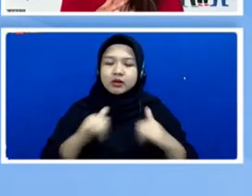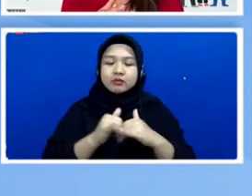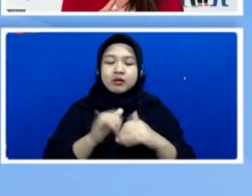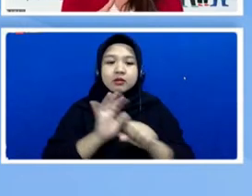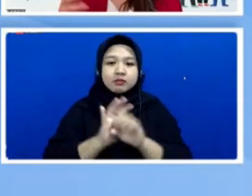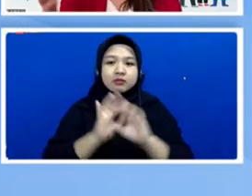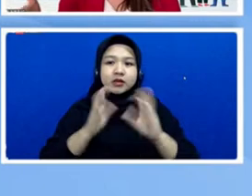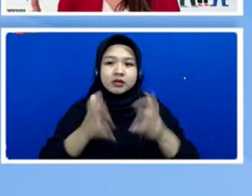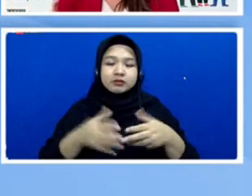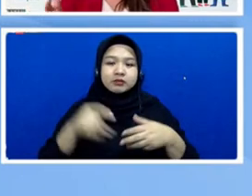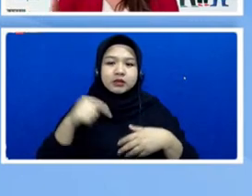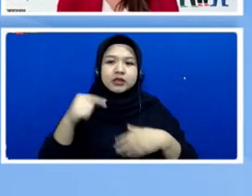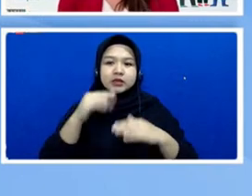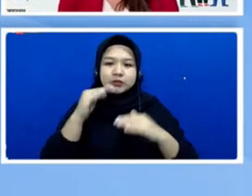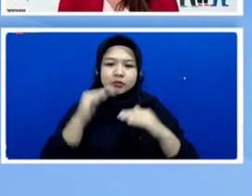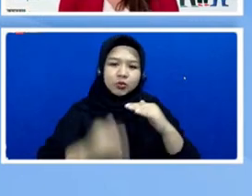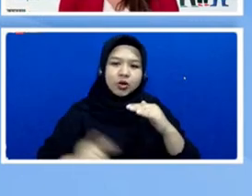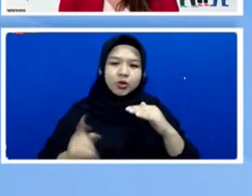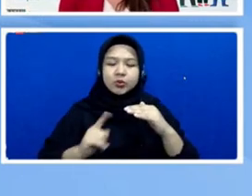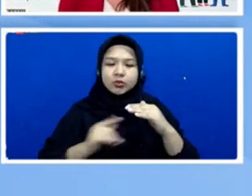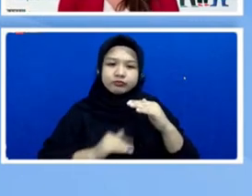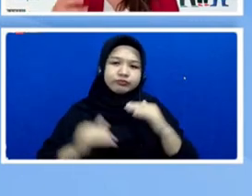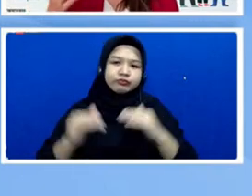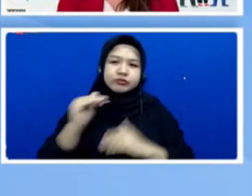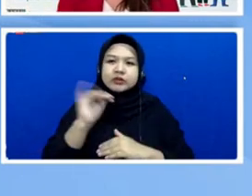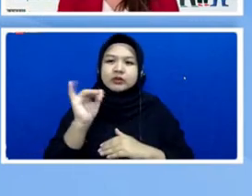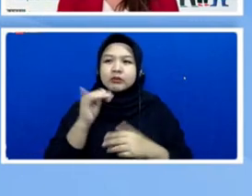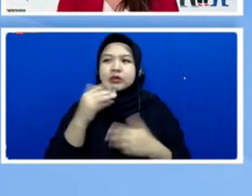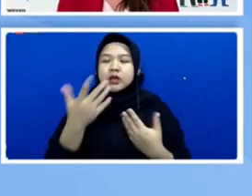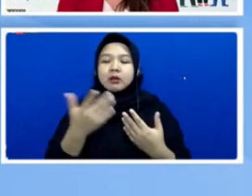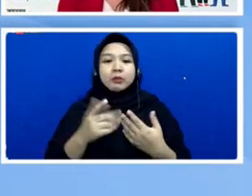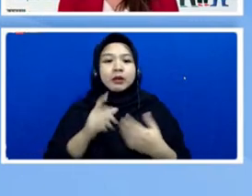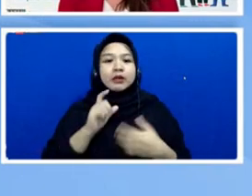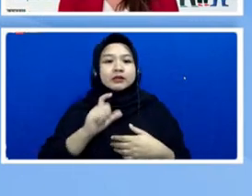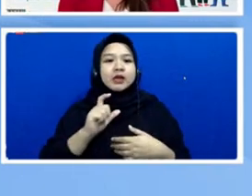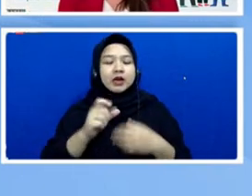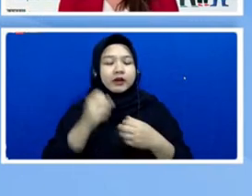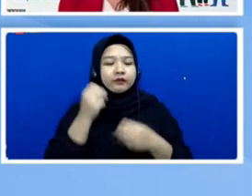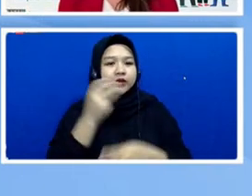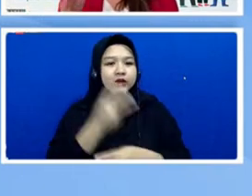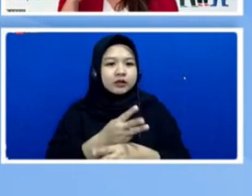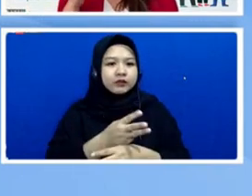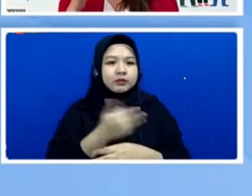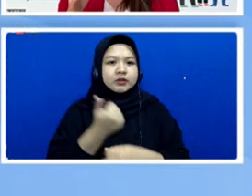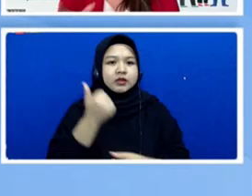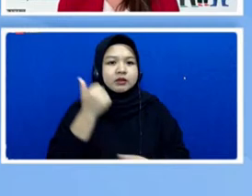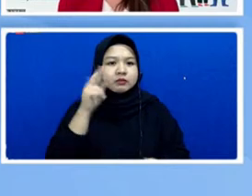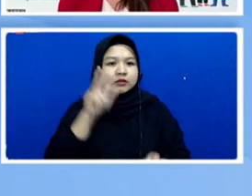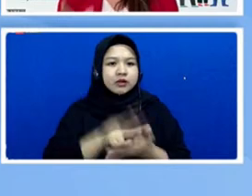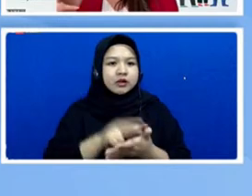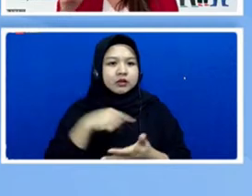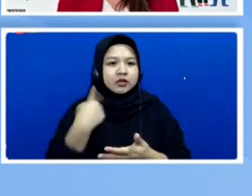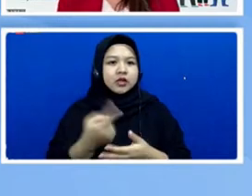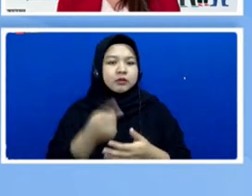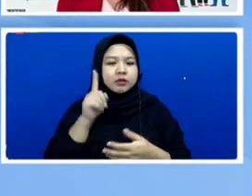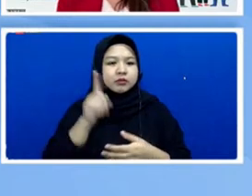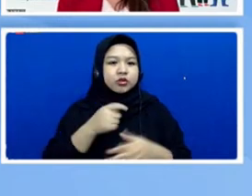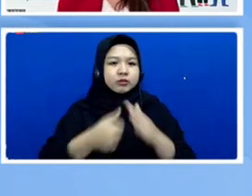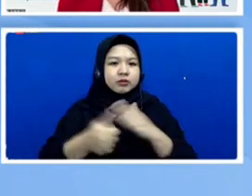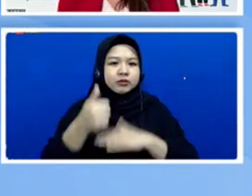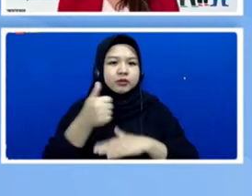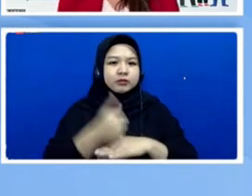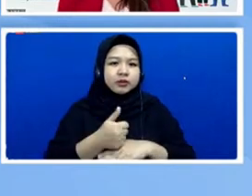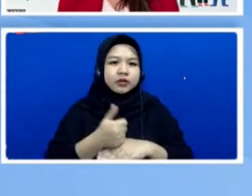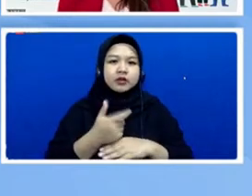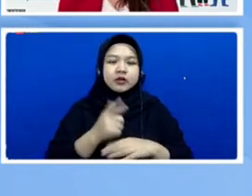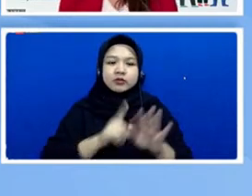COVID-19 ini, mengurai dulu dari hulu ke hilir seperti apa langkah-langkah efektif. Dan juga tadi Ibu Pritania yang menegaskan kembali butuh pemimpin dan juga